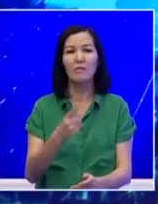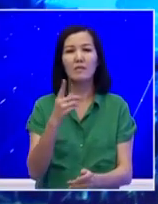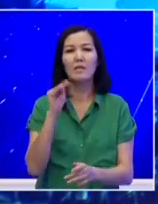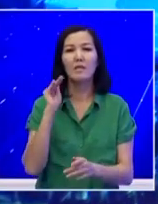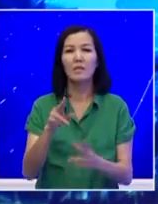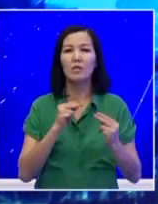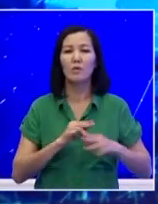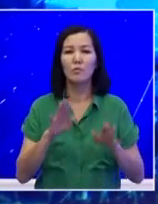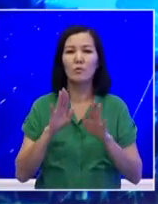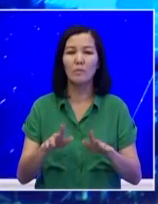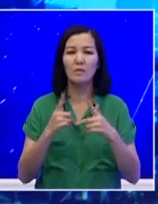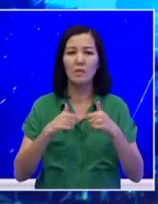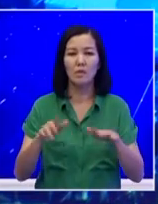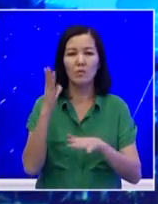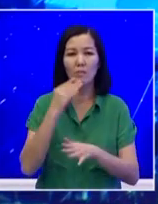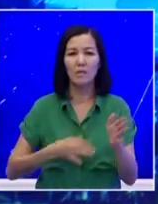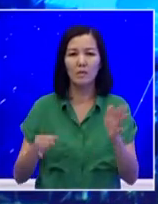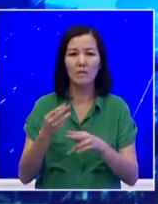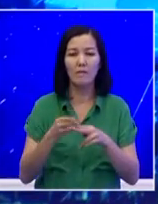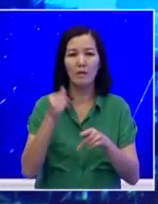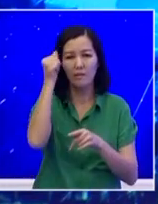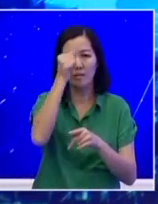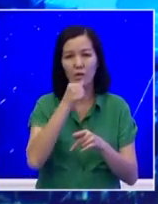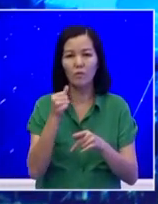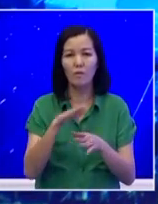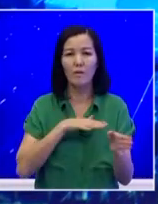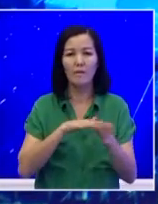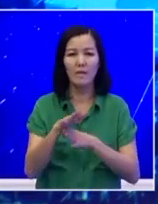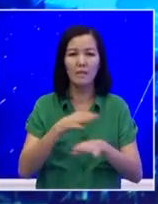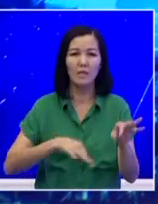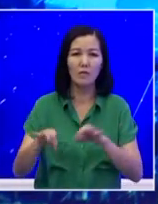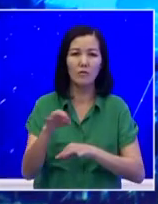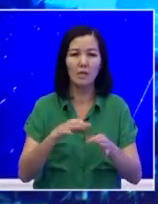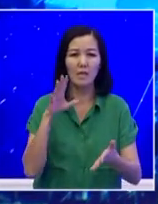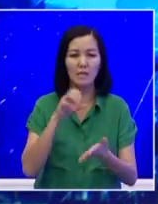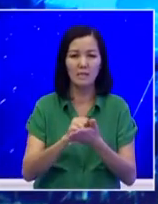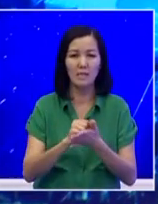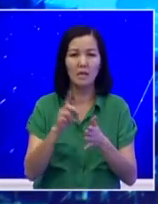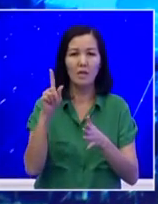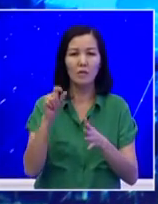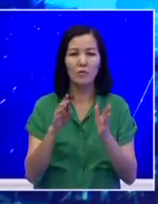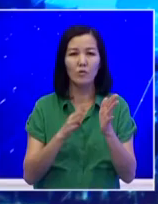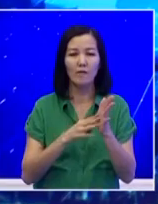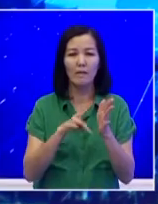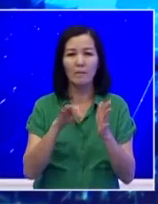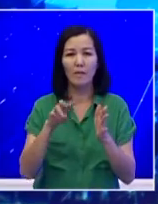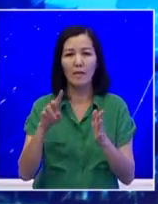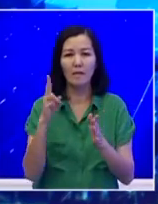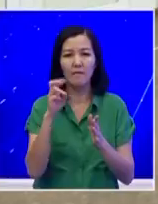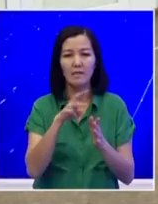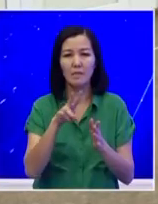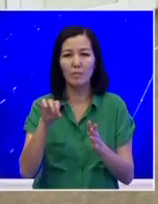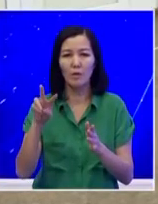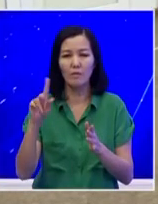21 тысячи рабочих мест создадут в Алматинской области уже в этом году в рамках реализации дорожной карты занятости.